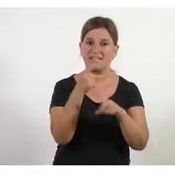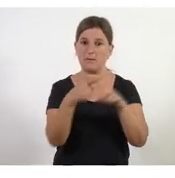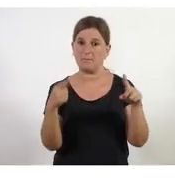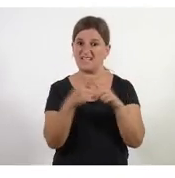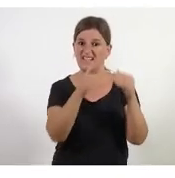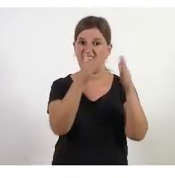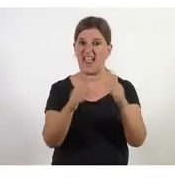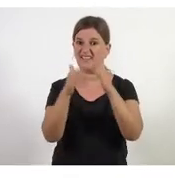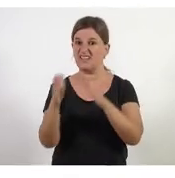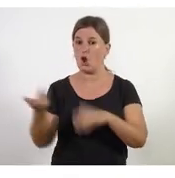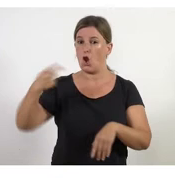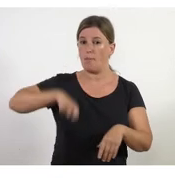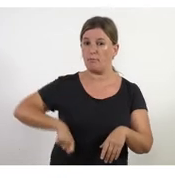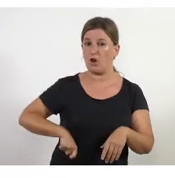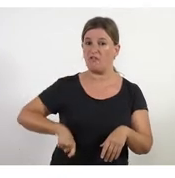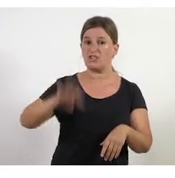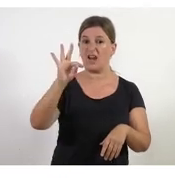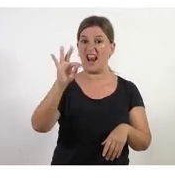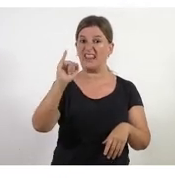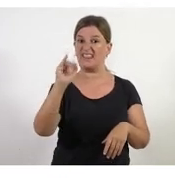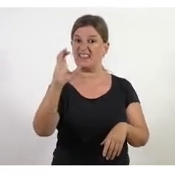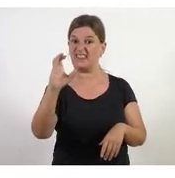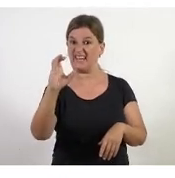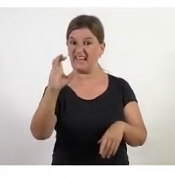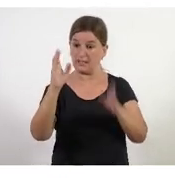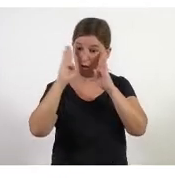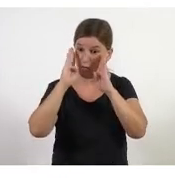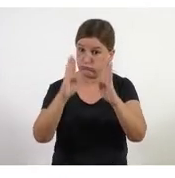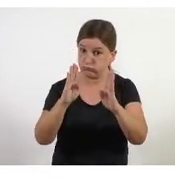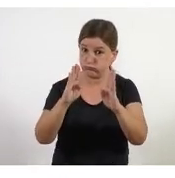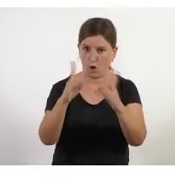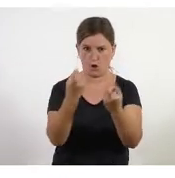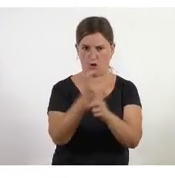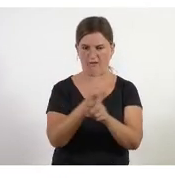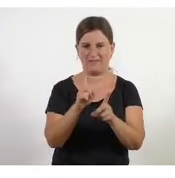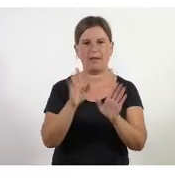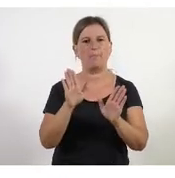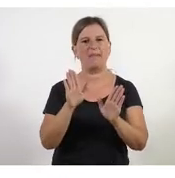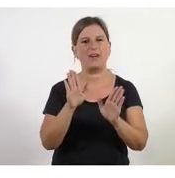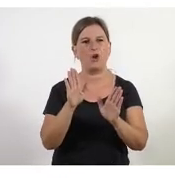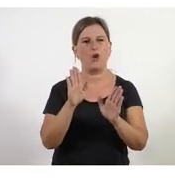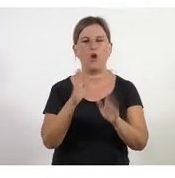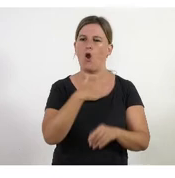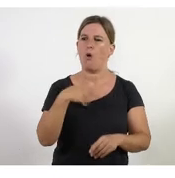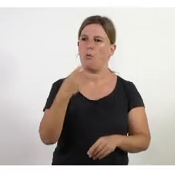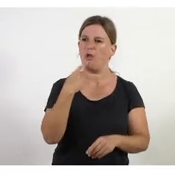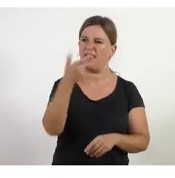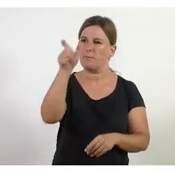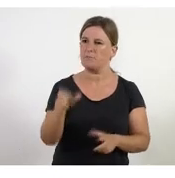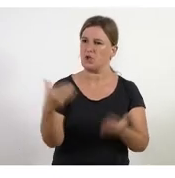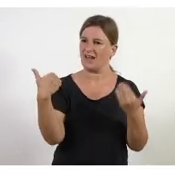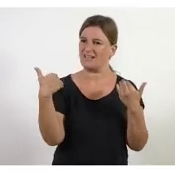necessitem personal TIC amb dedicació en exclusiu. Però això no vol dir que no tinguem una persona responsable,